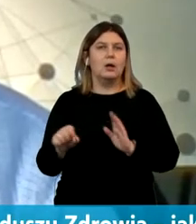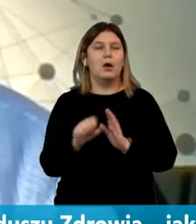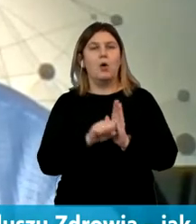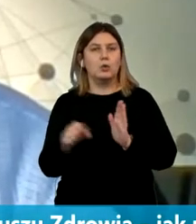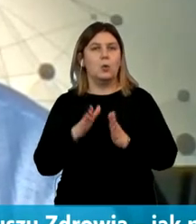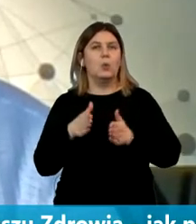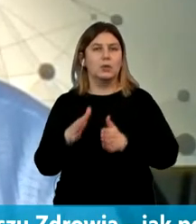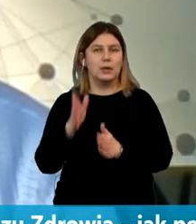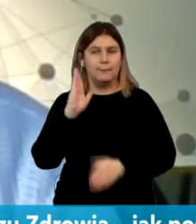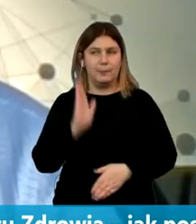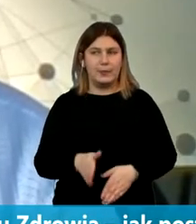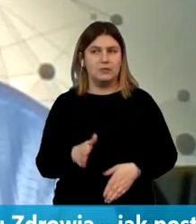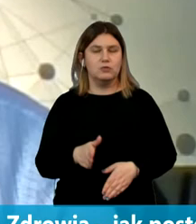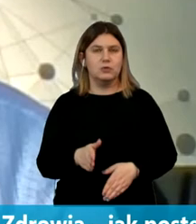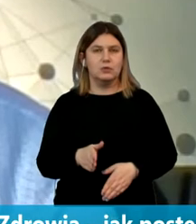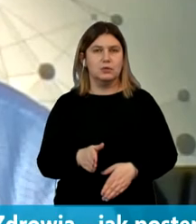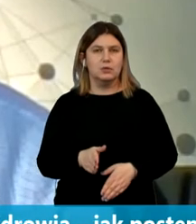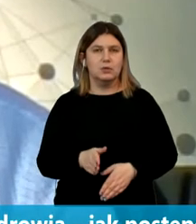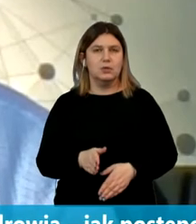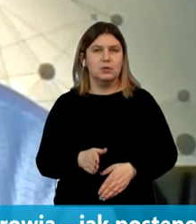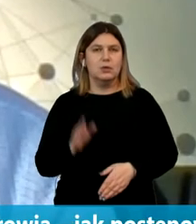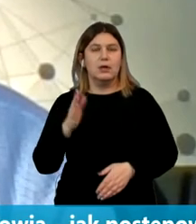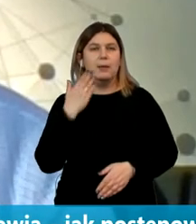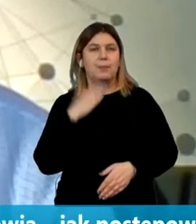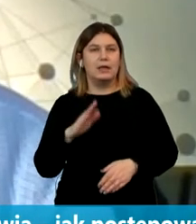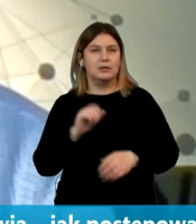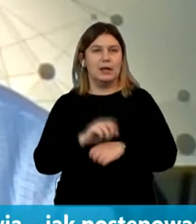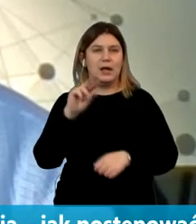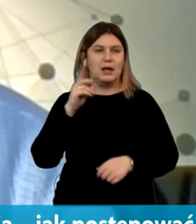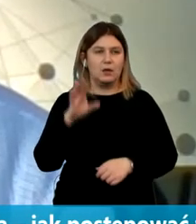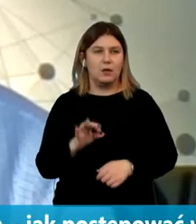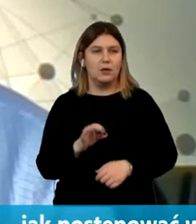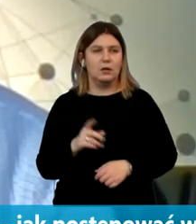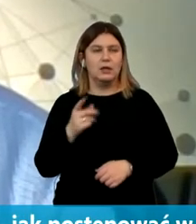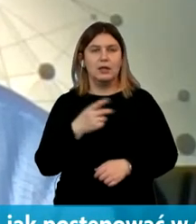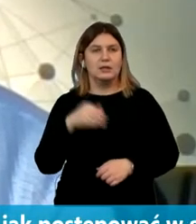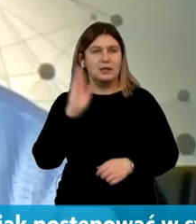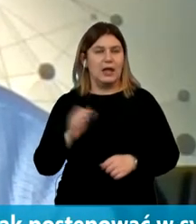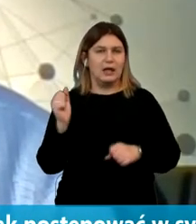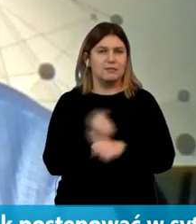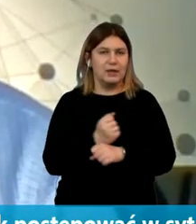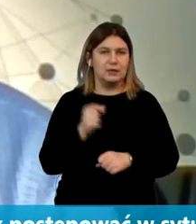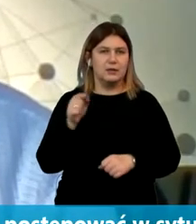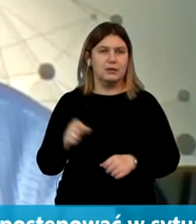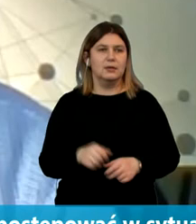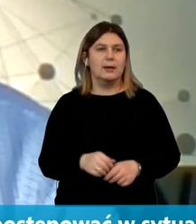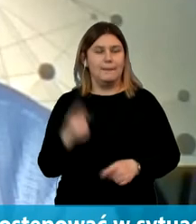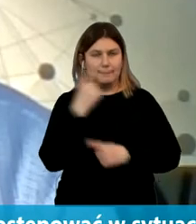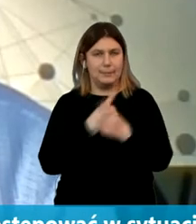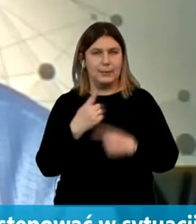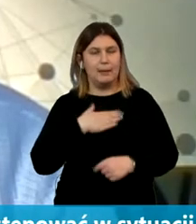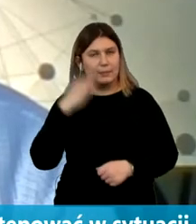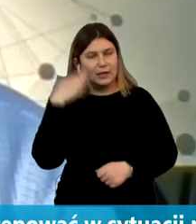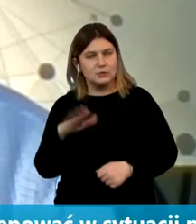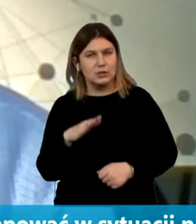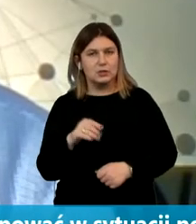ona będzie taka bardziej ekologiczna i nie betonowa, nie asfaltowa, więc mam nadzieję, że też